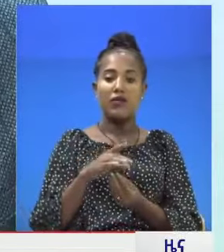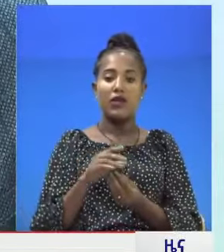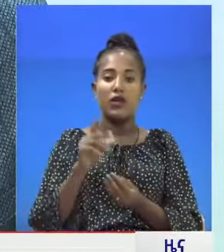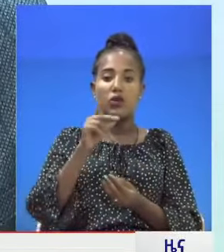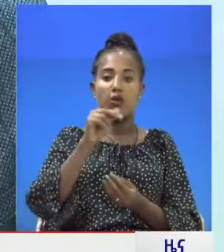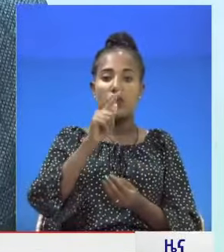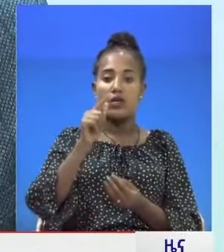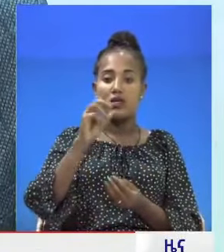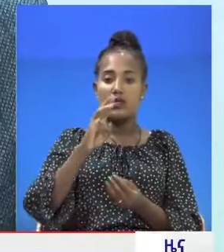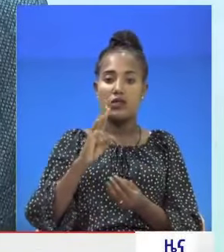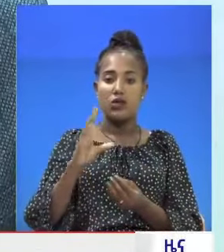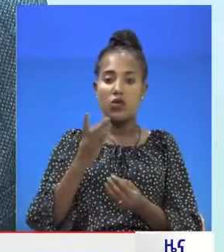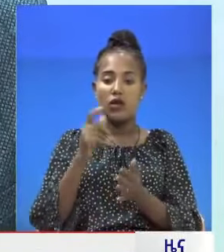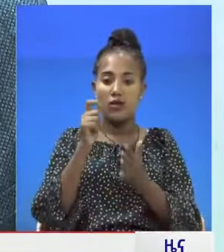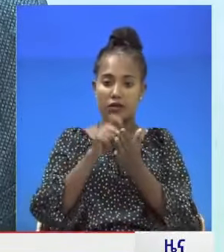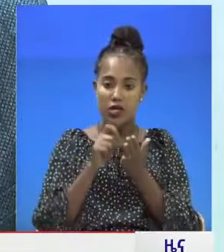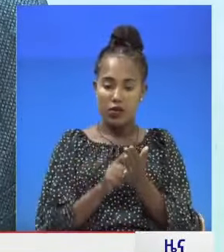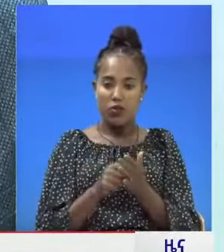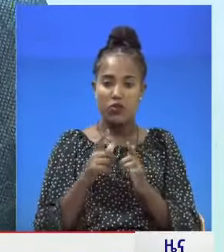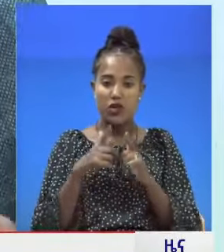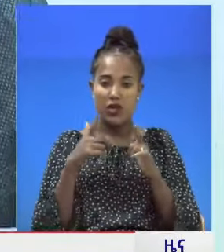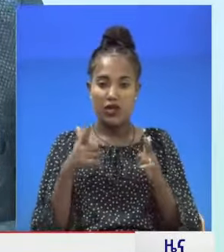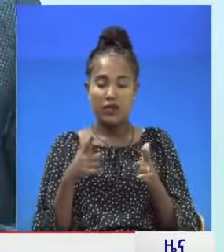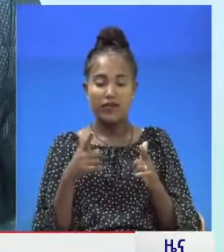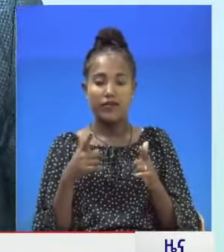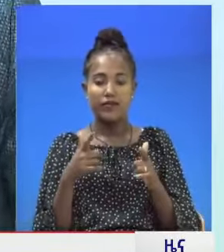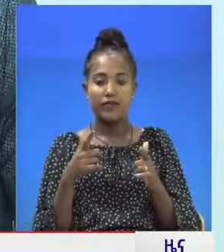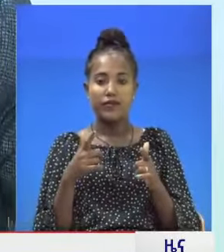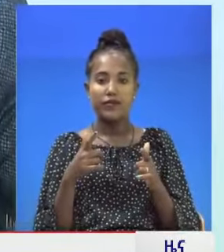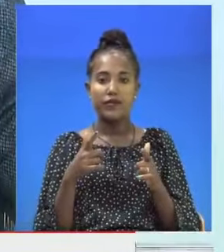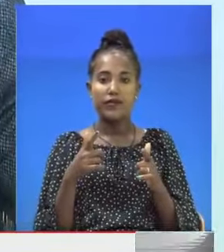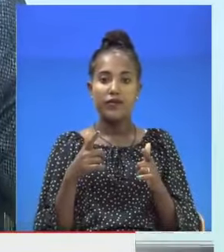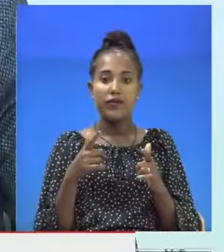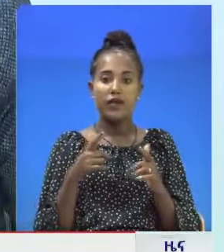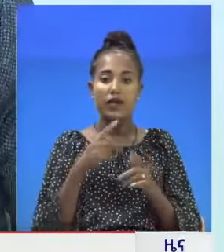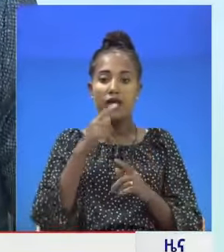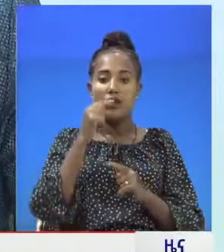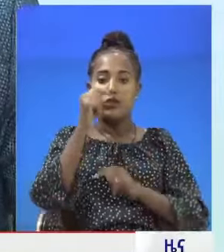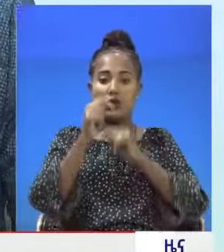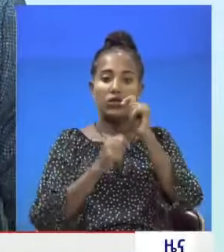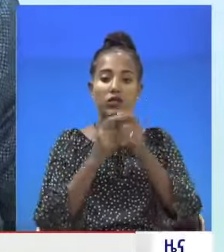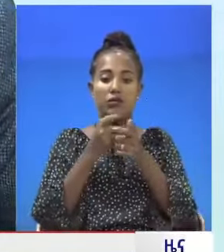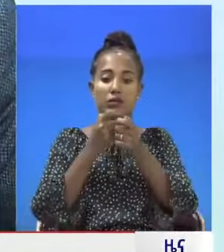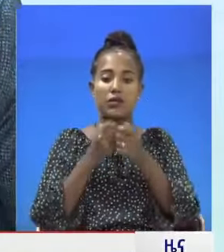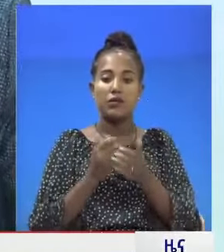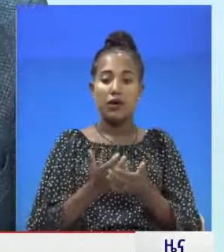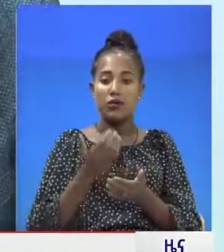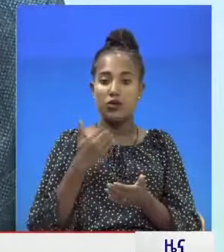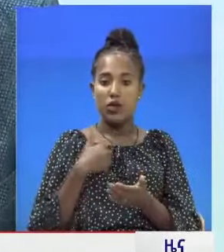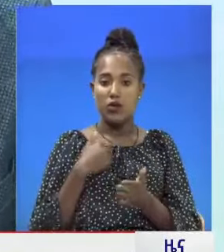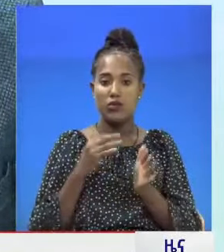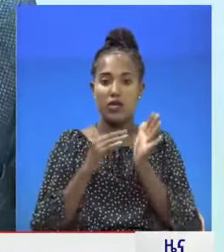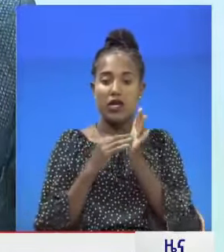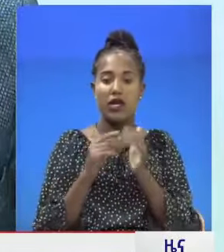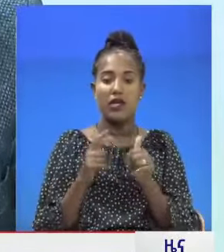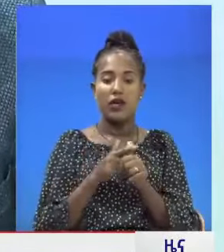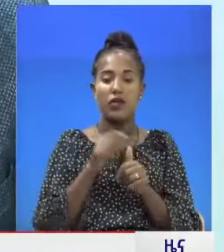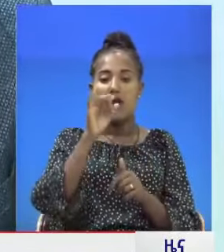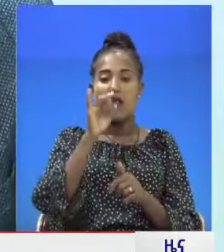የተመዘገቡ ትልልቅ የቱሪስት መስህብ ሀብቶች አሉን። ለምሳሌ አንደኛው ላሊበላ